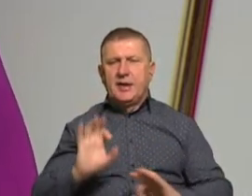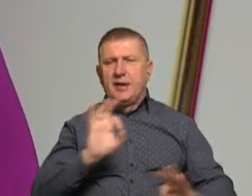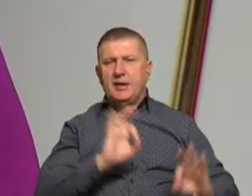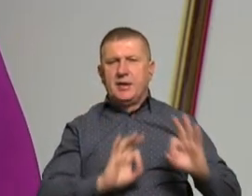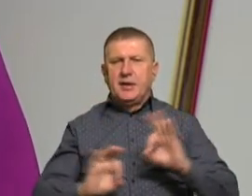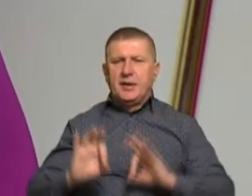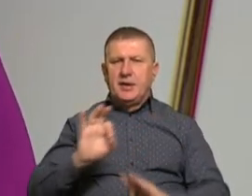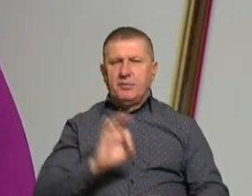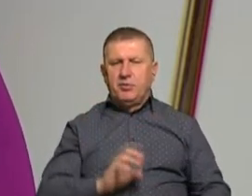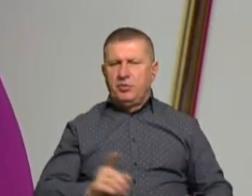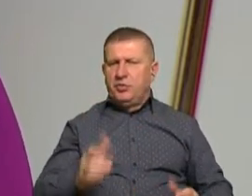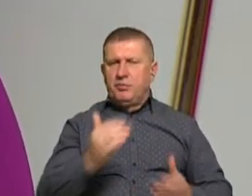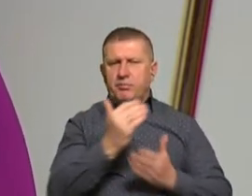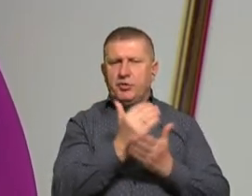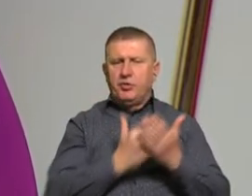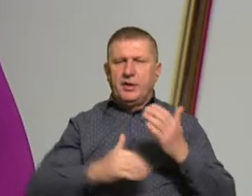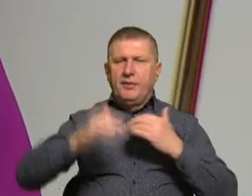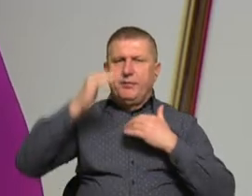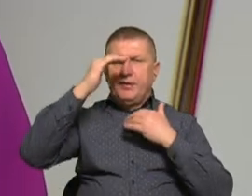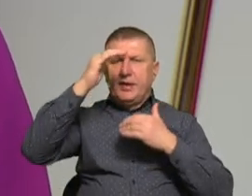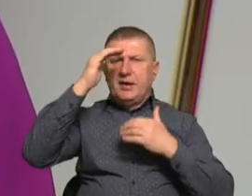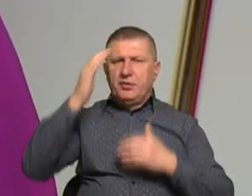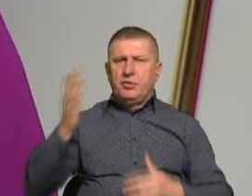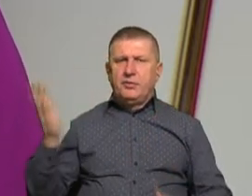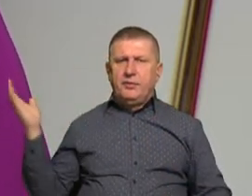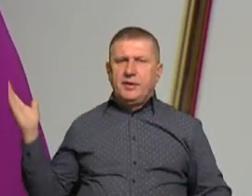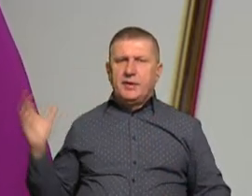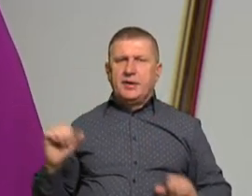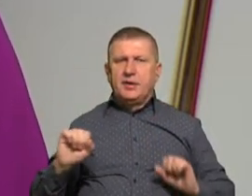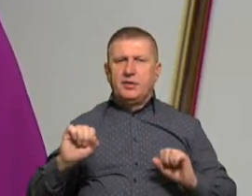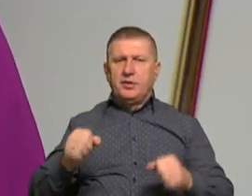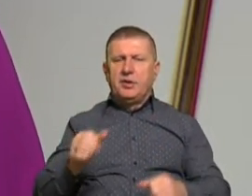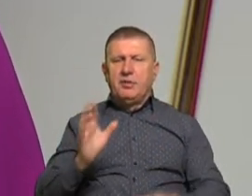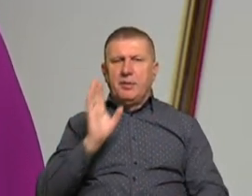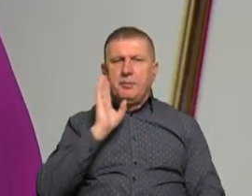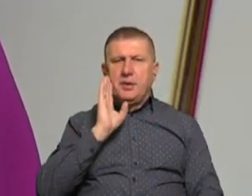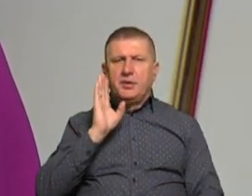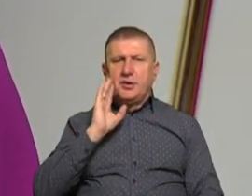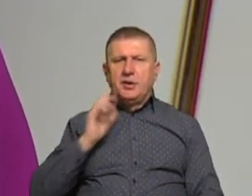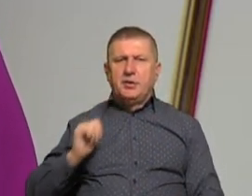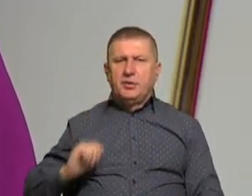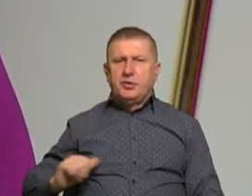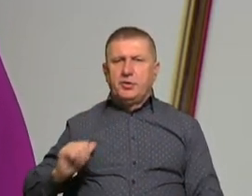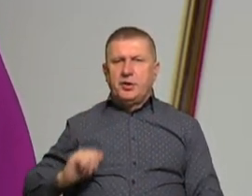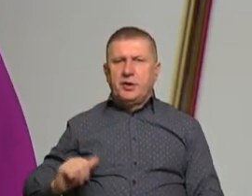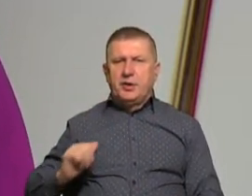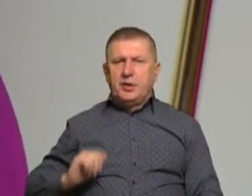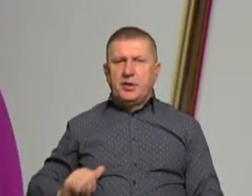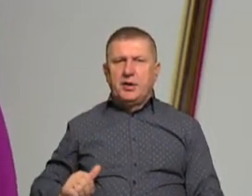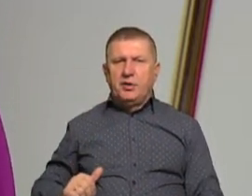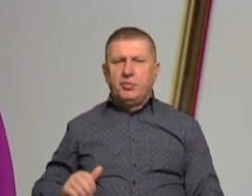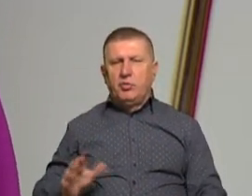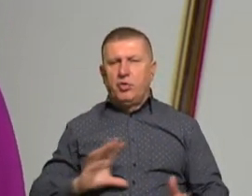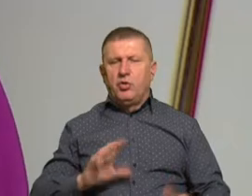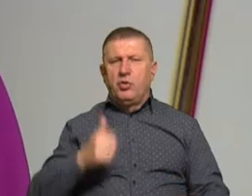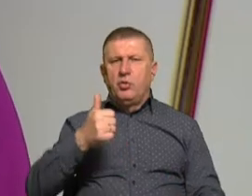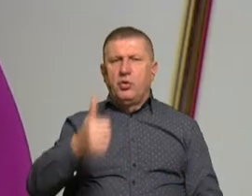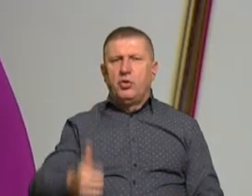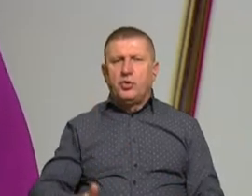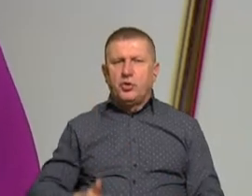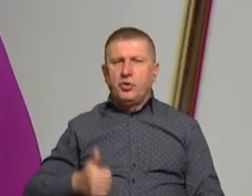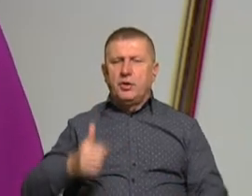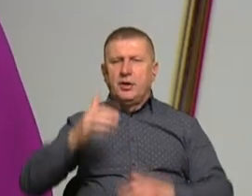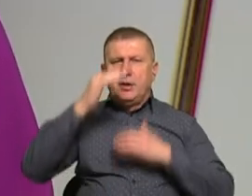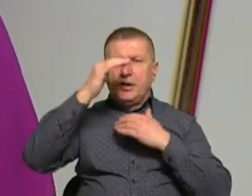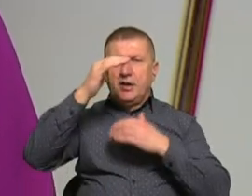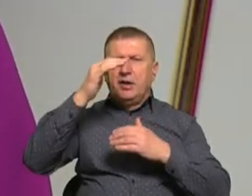Program, który działa najbliżej w Katowicach, można sprawdzić. Mieszkańcy czekają tam na przydział mieszkania niespełna rok. Katowice